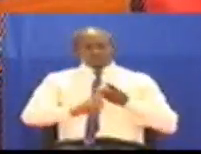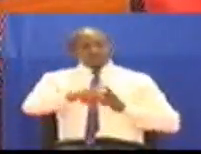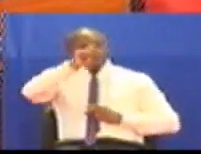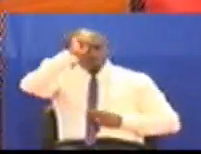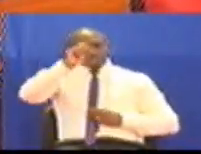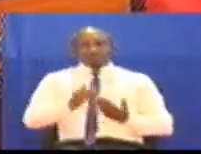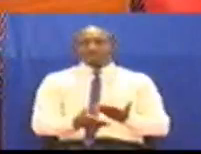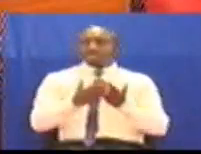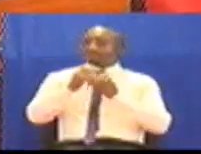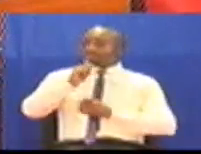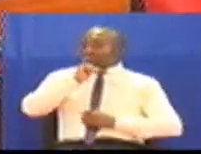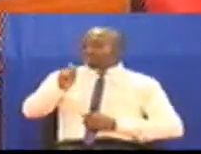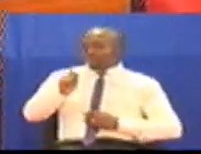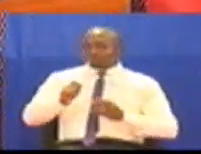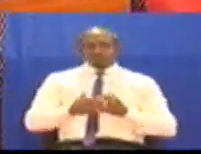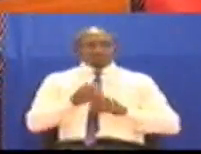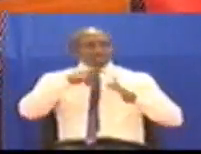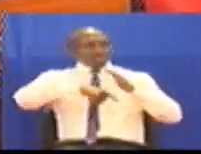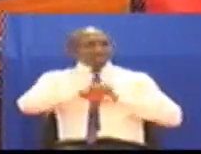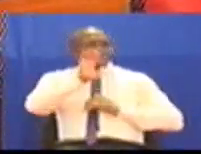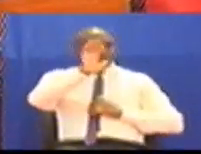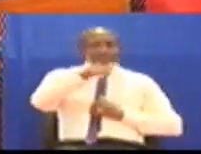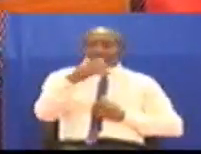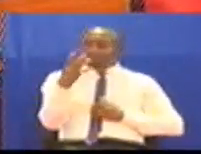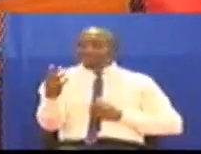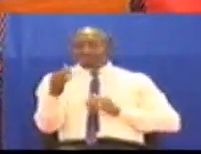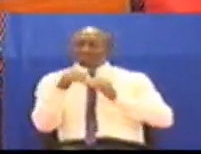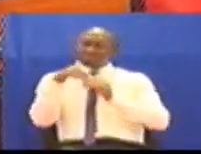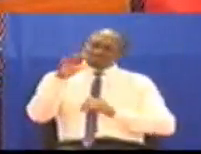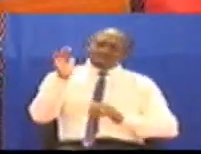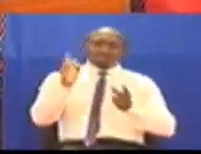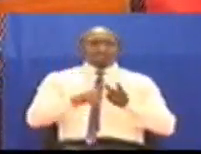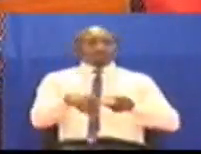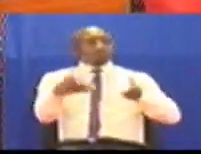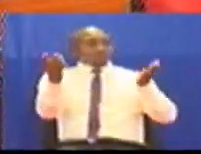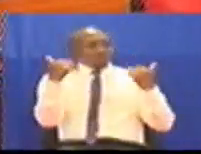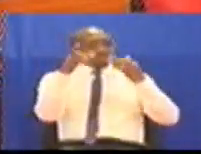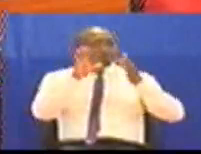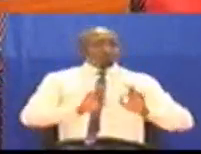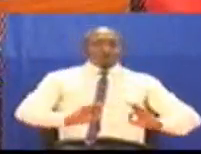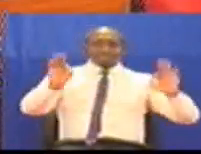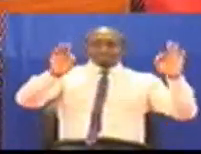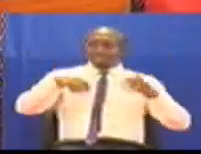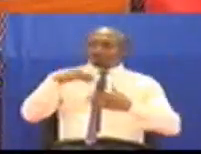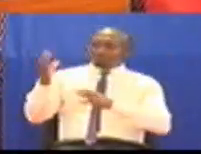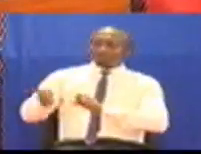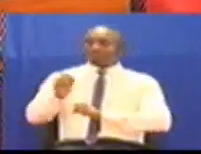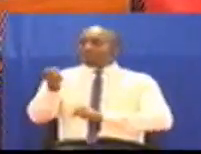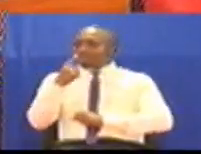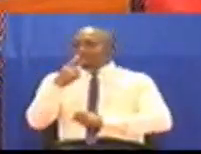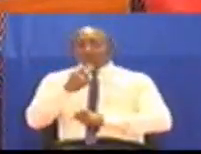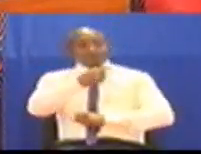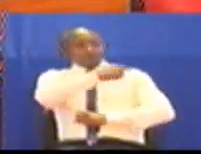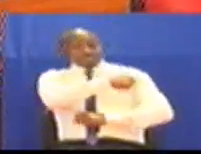naibu spika, ndani ya miaka minne na ushe imeweza kuboresha upatikanaji wa madawa